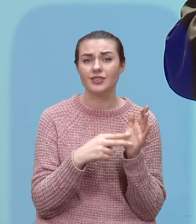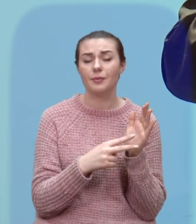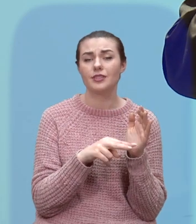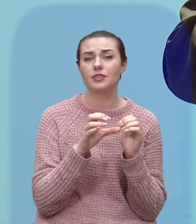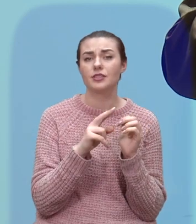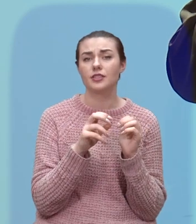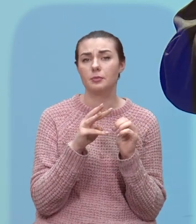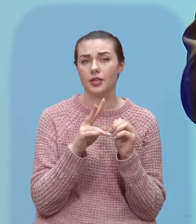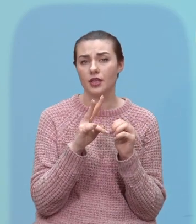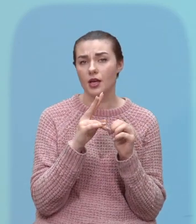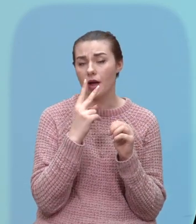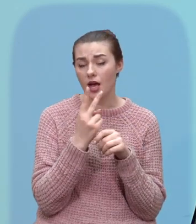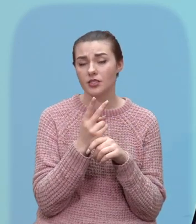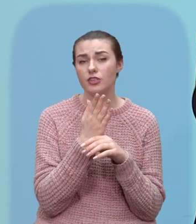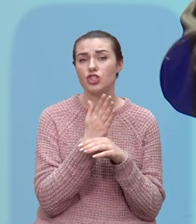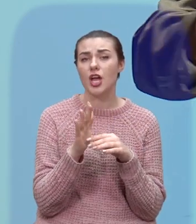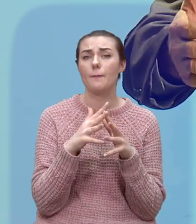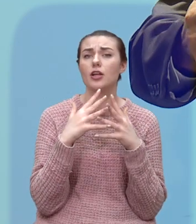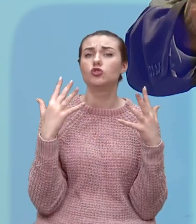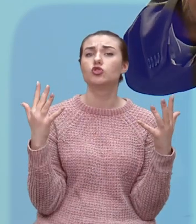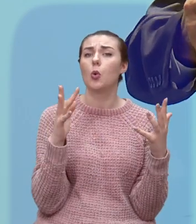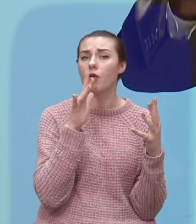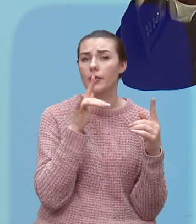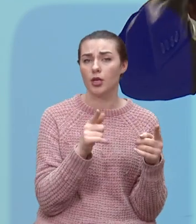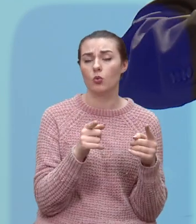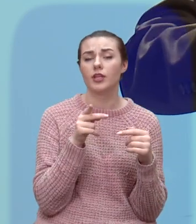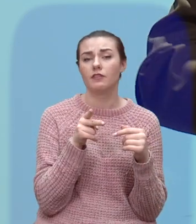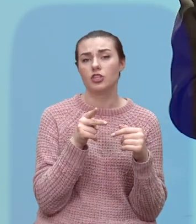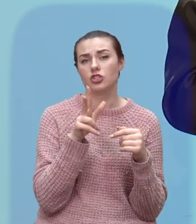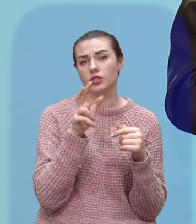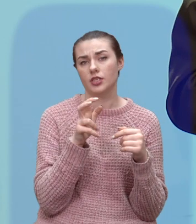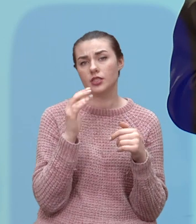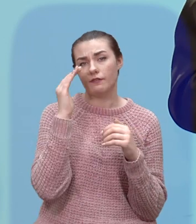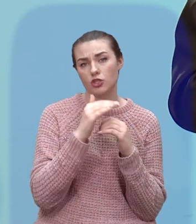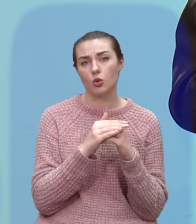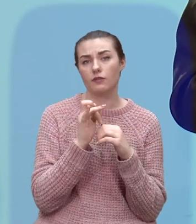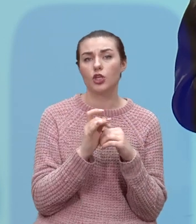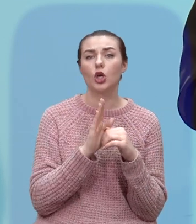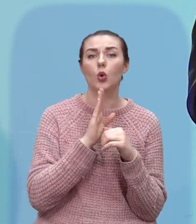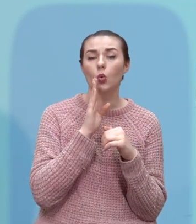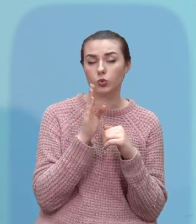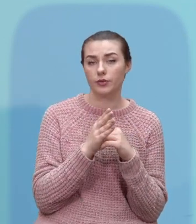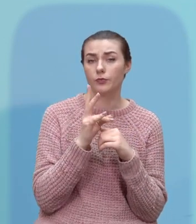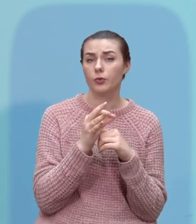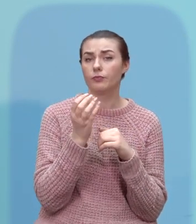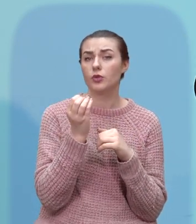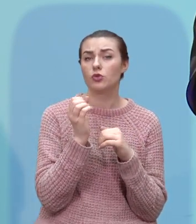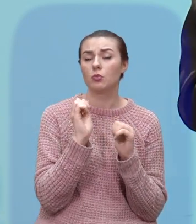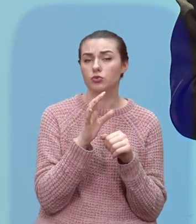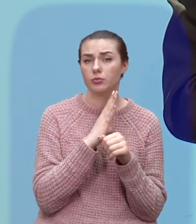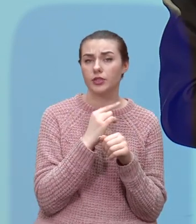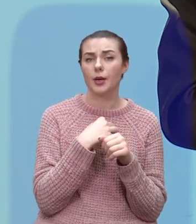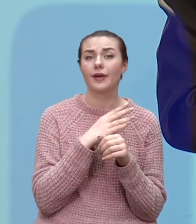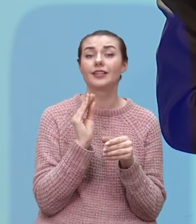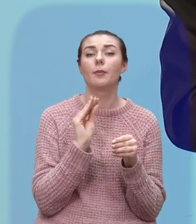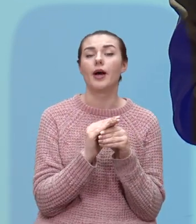семьдесят седмин как раз таки представляет собой часть то большого периода в 2000 бит в 2300 вечеров и ну еще может быть